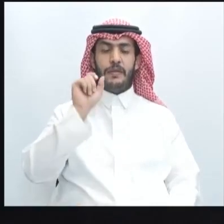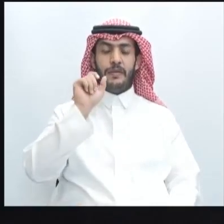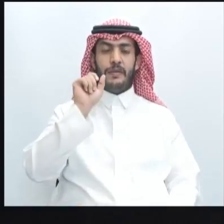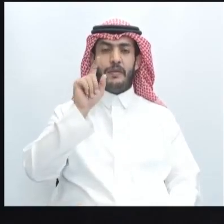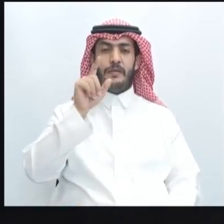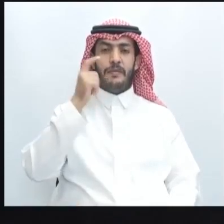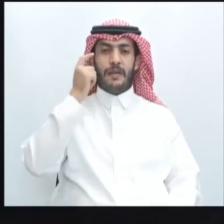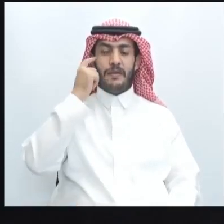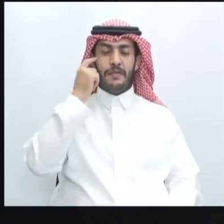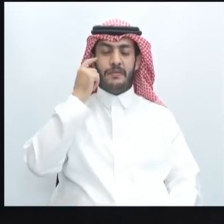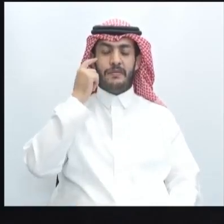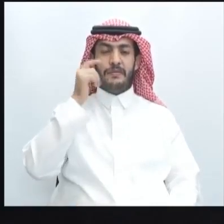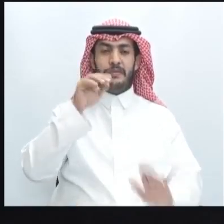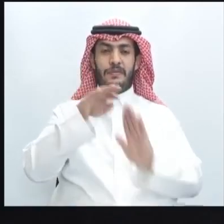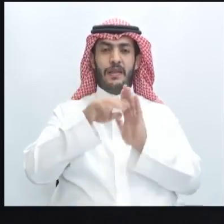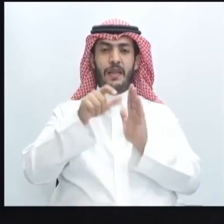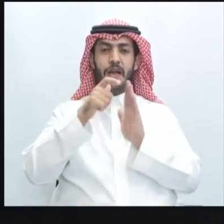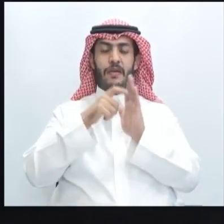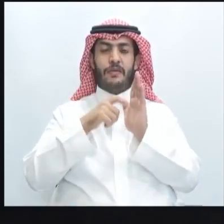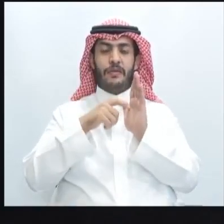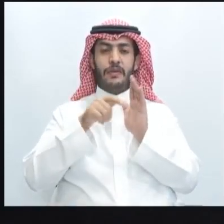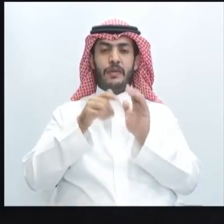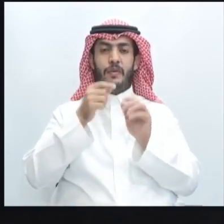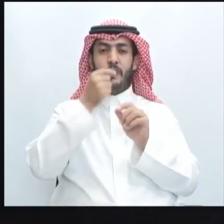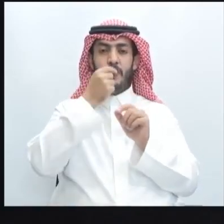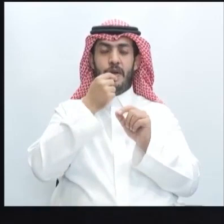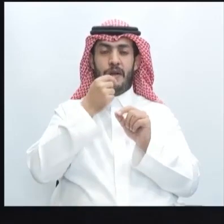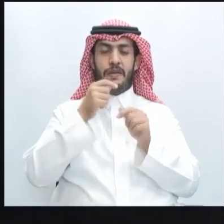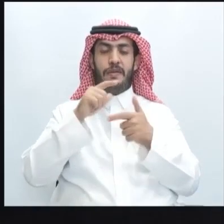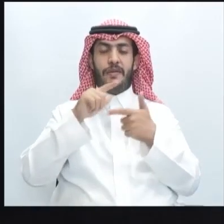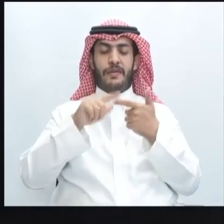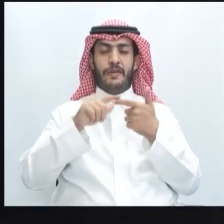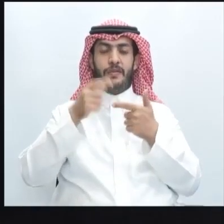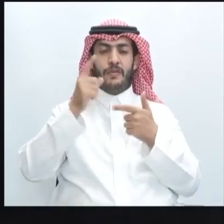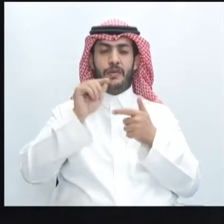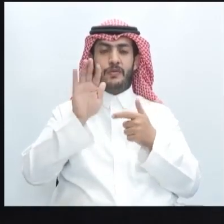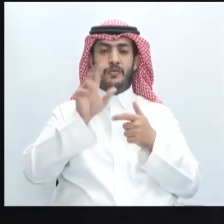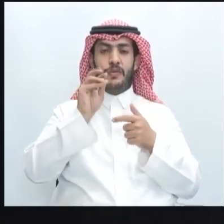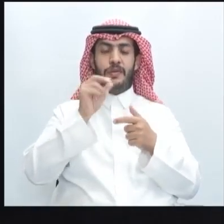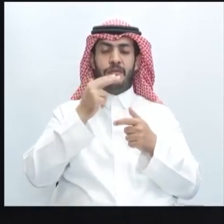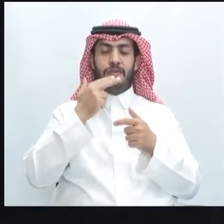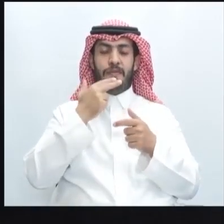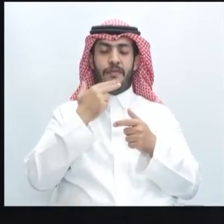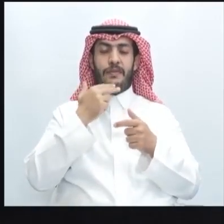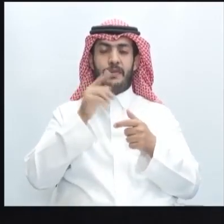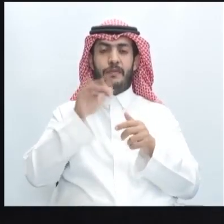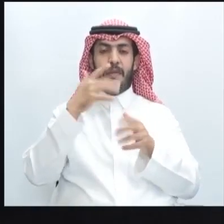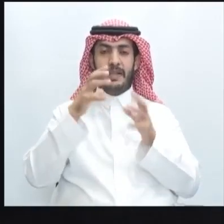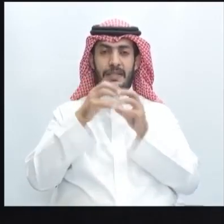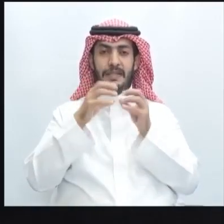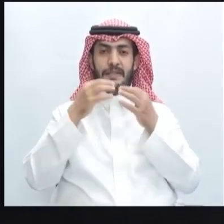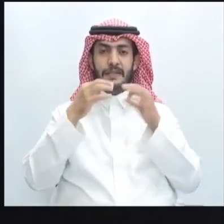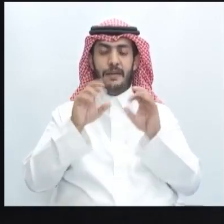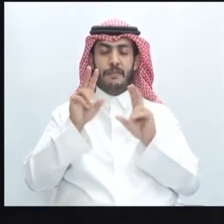لمعرفه هذه القوانين هو القران الكريم وكذلك السنه المطهره وسنبين بعد قليل